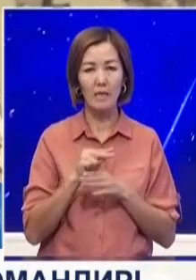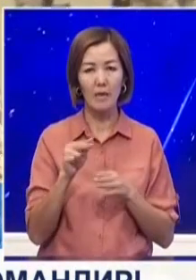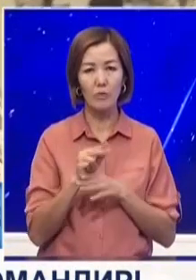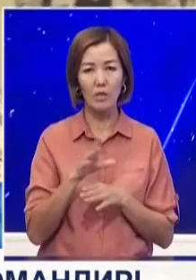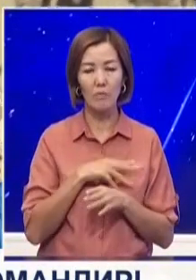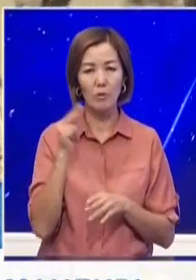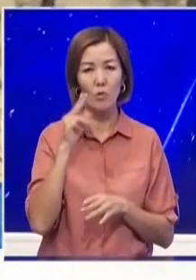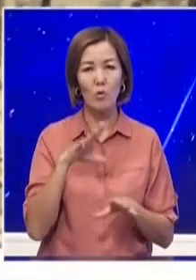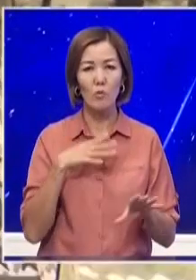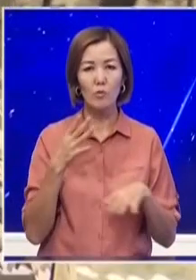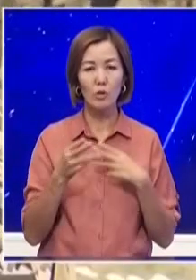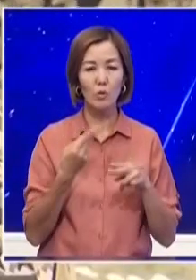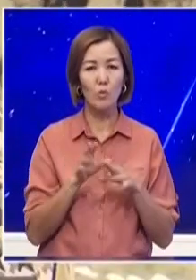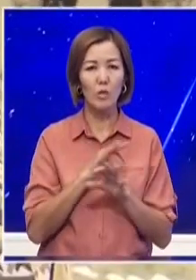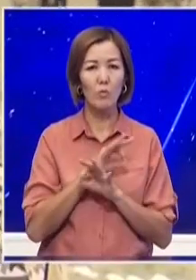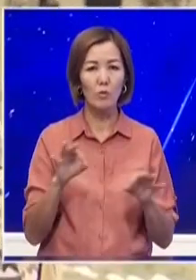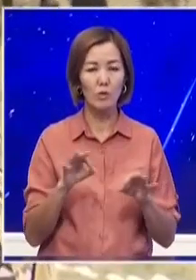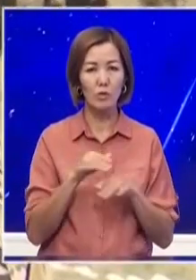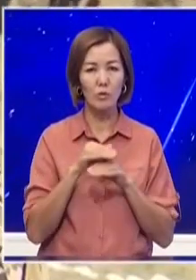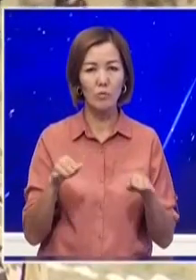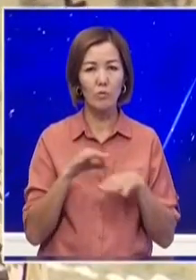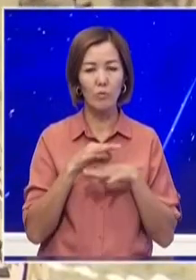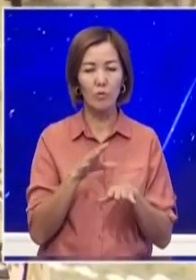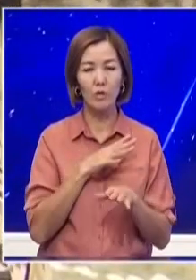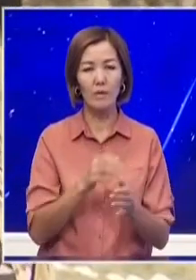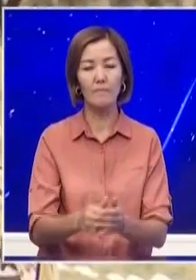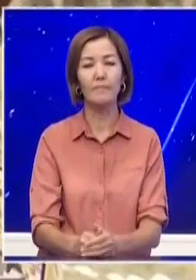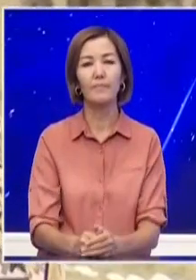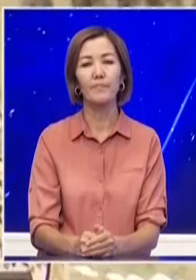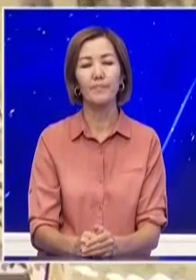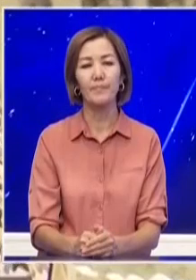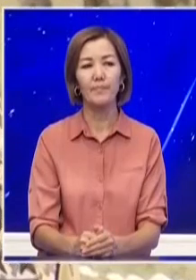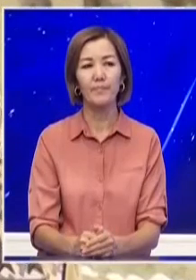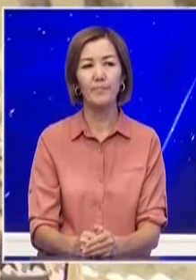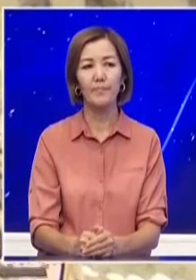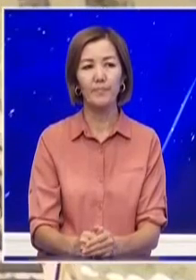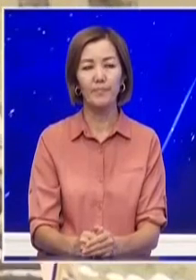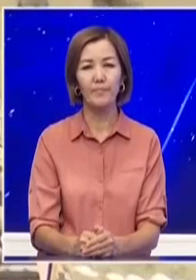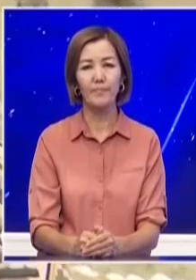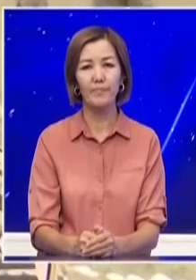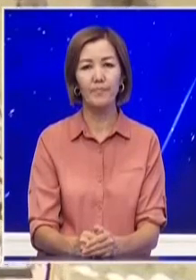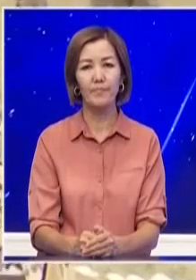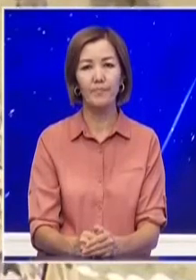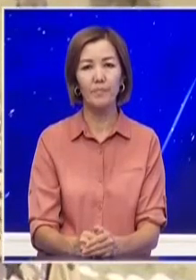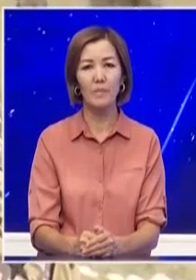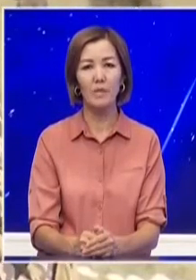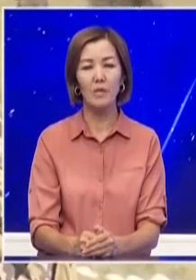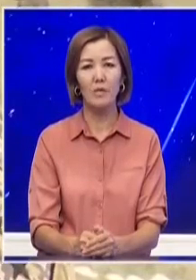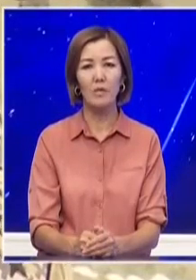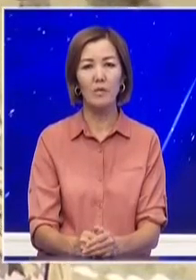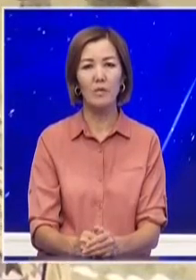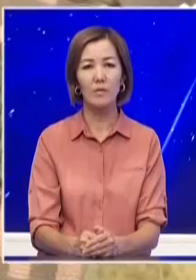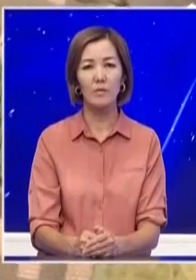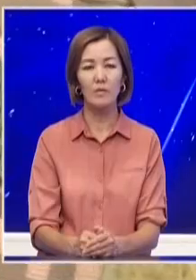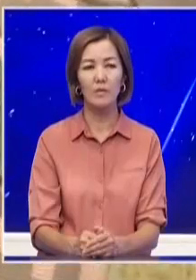Запас жүргенде солдаттың білімдері және практикалық дайындықтарын есіне салып, үйретіп, дайындап,